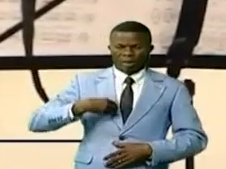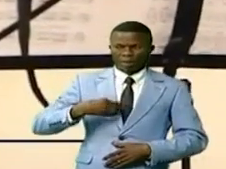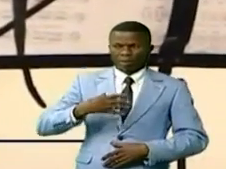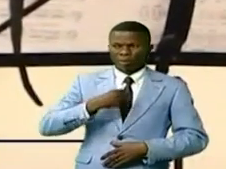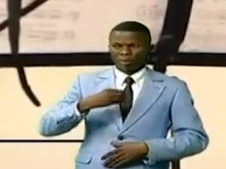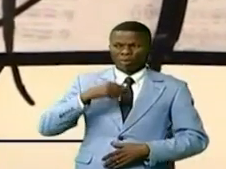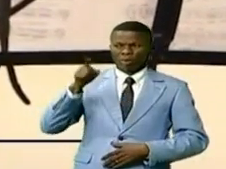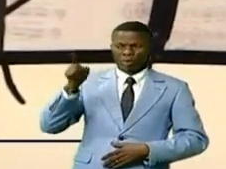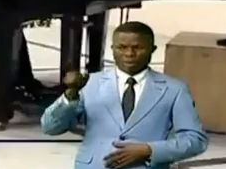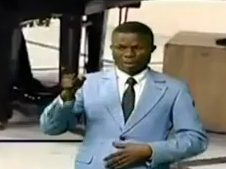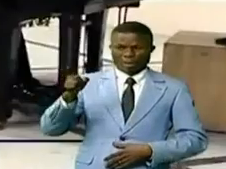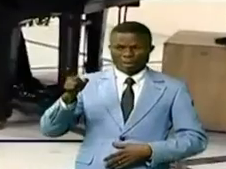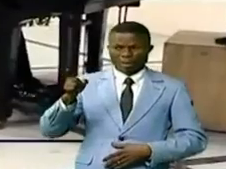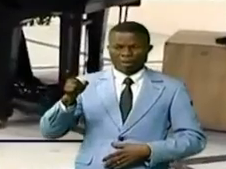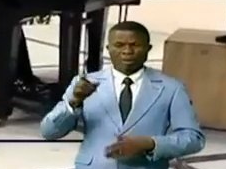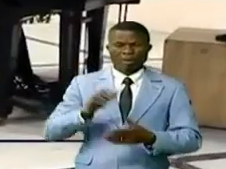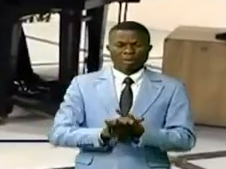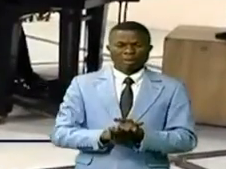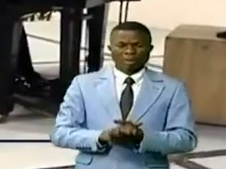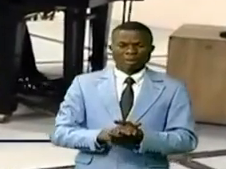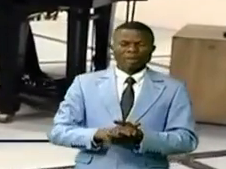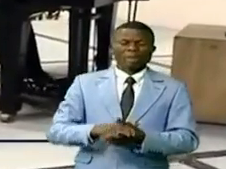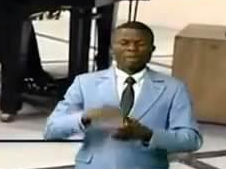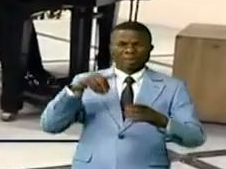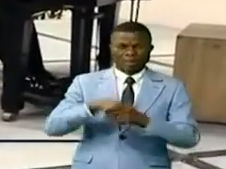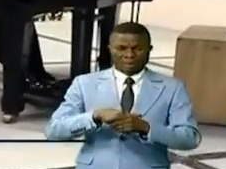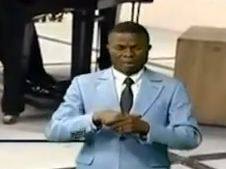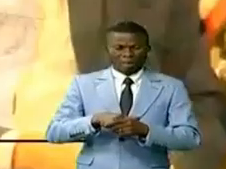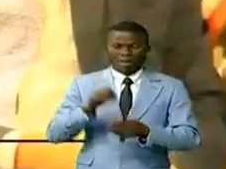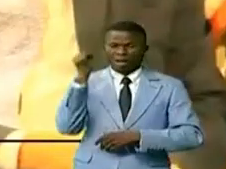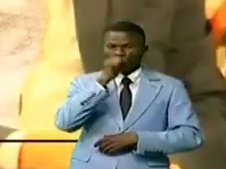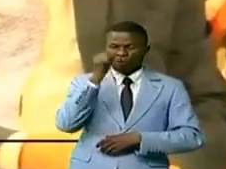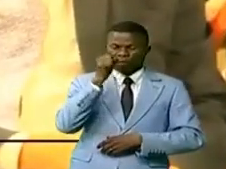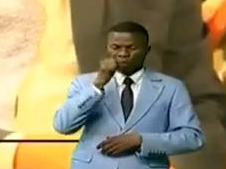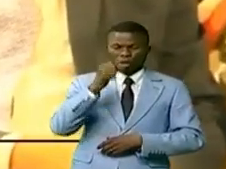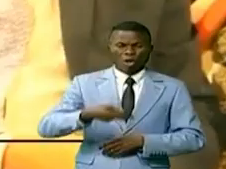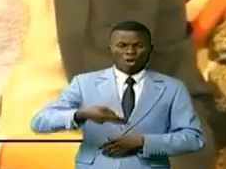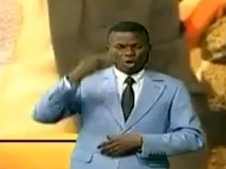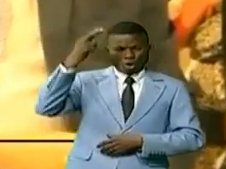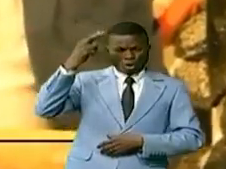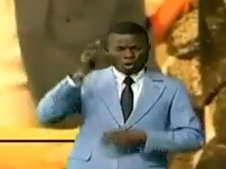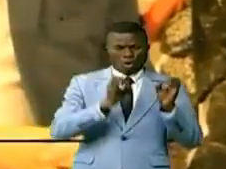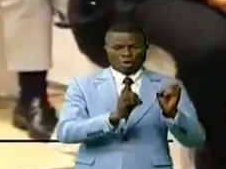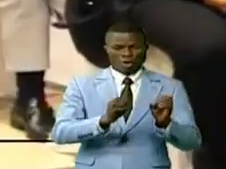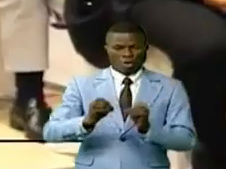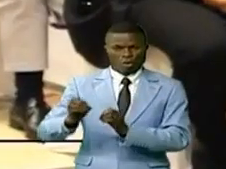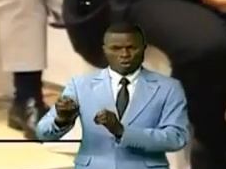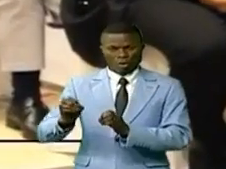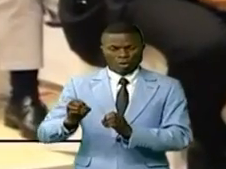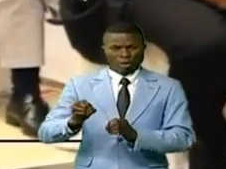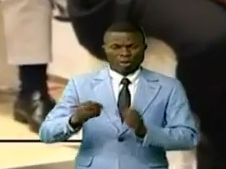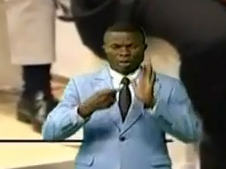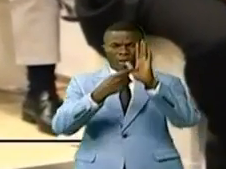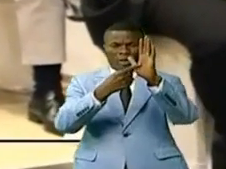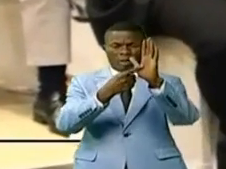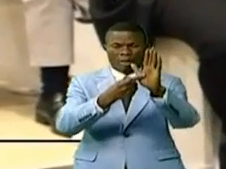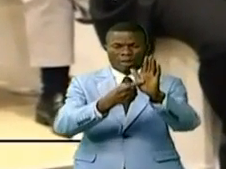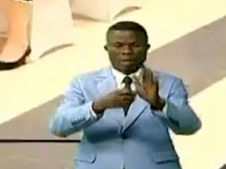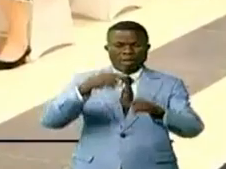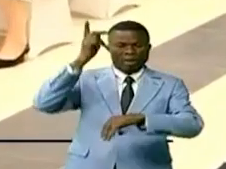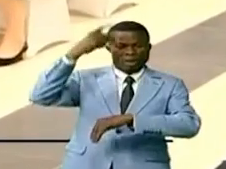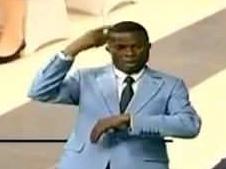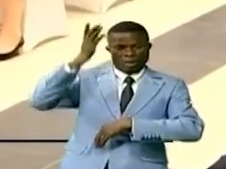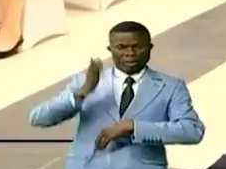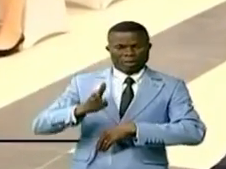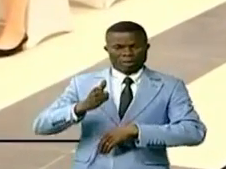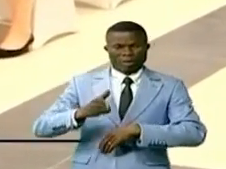Zouchenko, violoniste. C'était au cours de ces concerts hors du commun organisés par la représentation diplomatique de